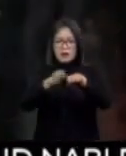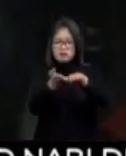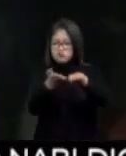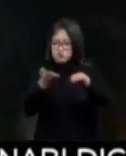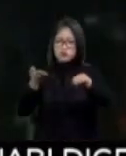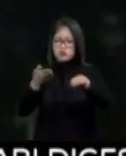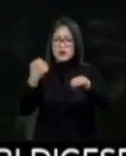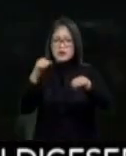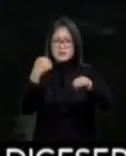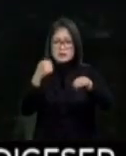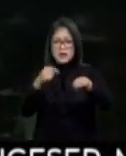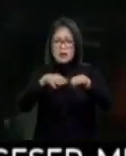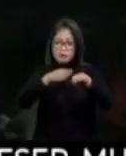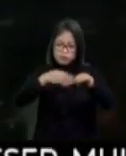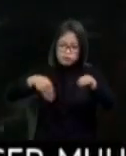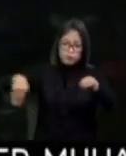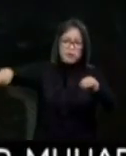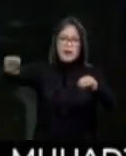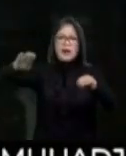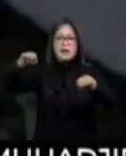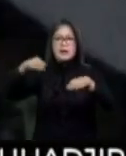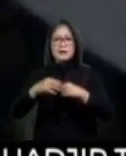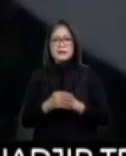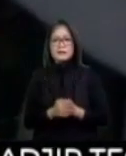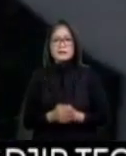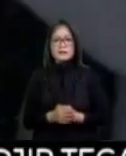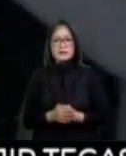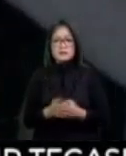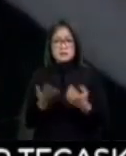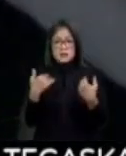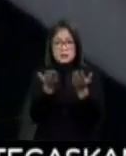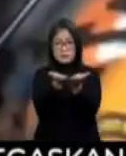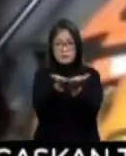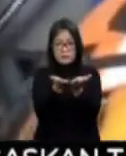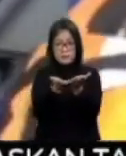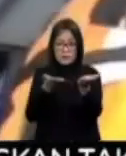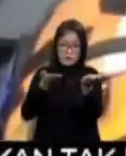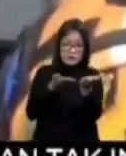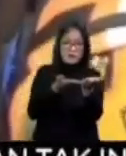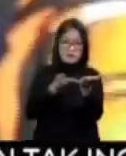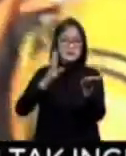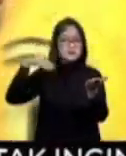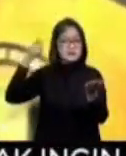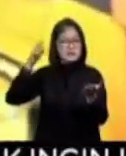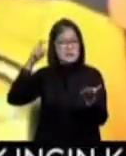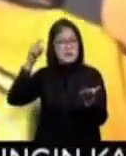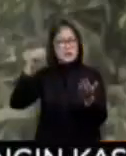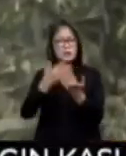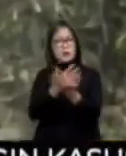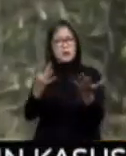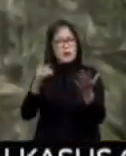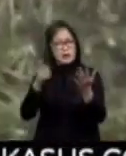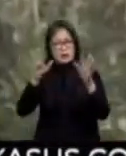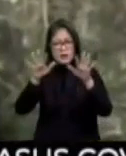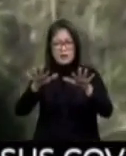muter dulu. Warga terjebak eceng gondok sudah kerap kali terjadi. Warga diminta berhati-hati sementara pihak terkait diharapkan dapat